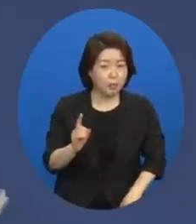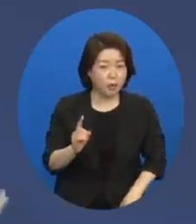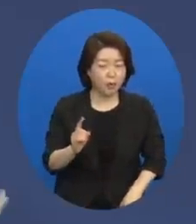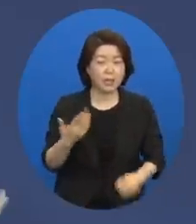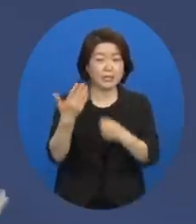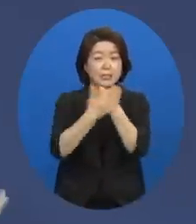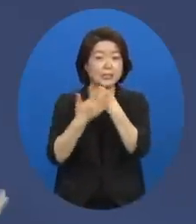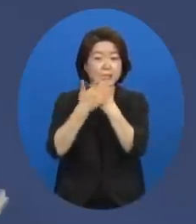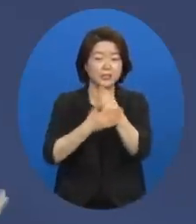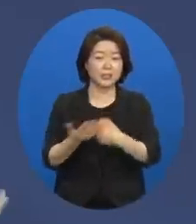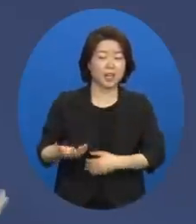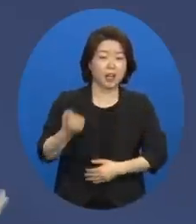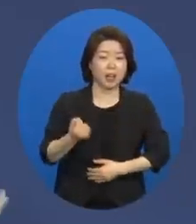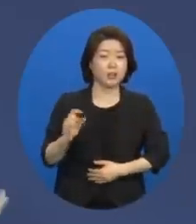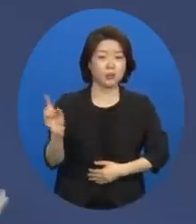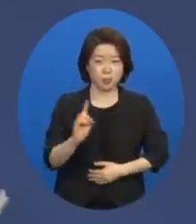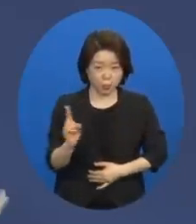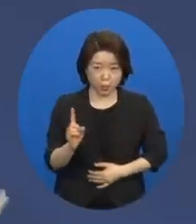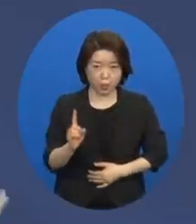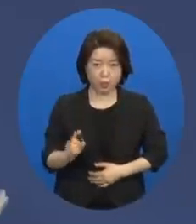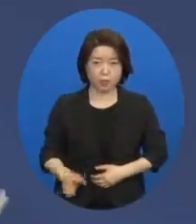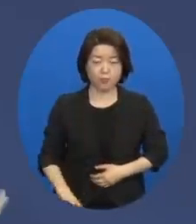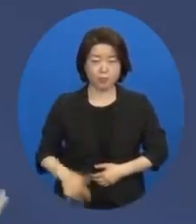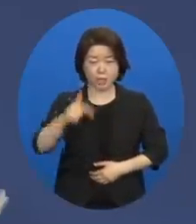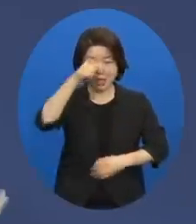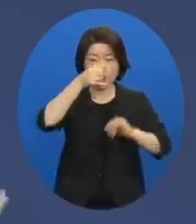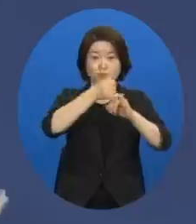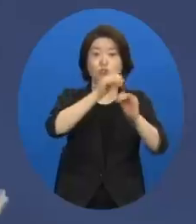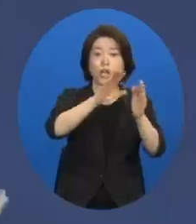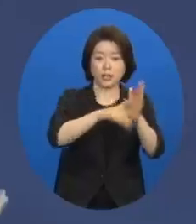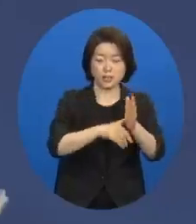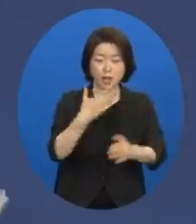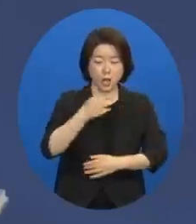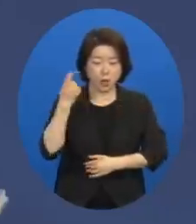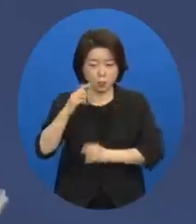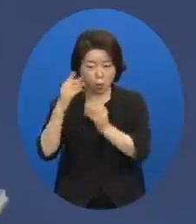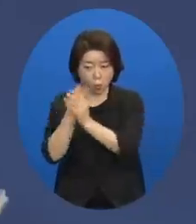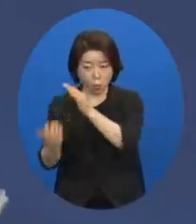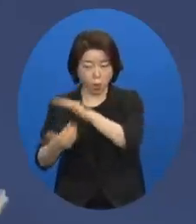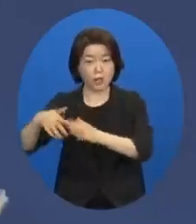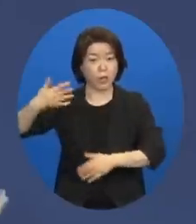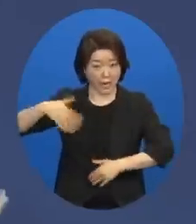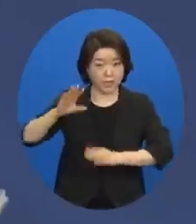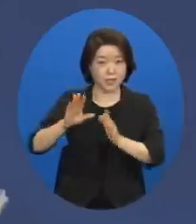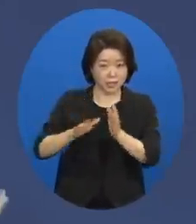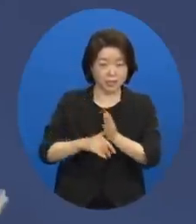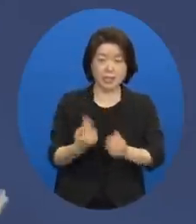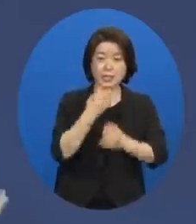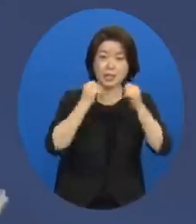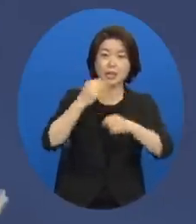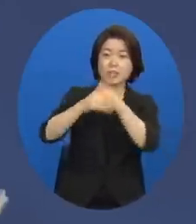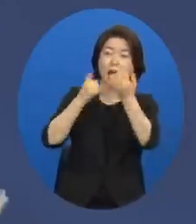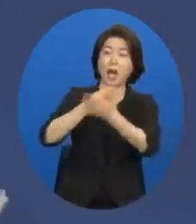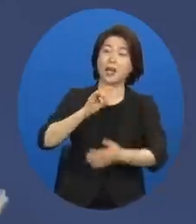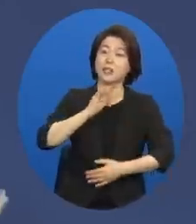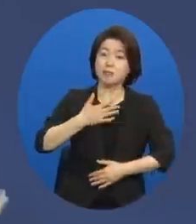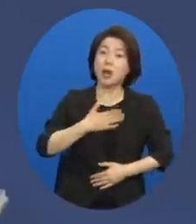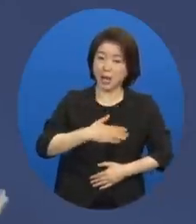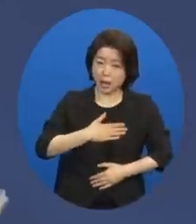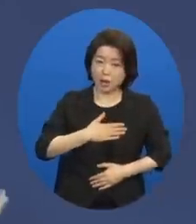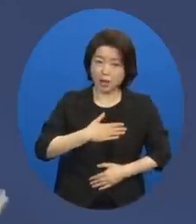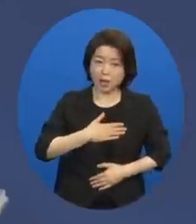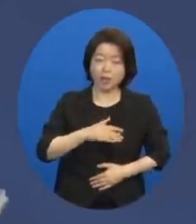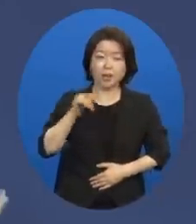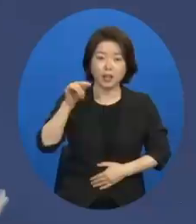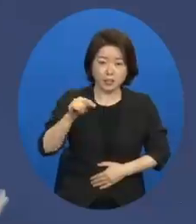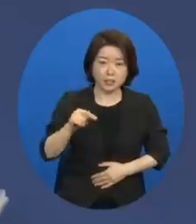은택을 누렸는 거 아니? 이거 구약시대에 복음이 완성되지 않을 때 살아계신 하나님만을 알고 그냥